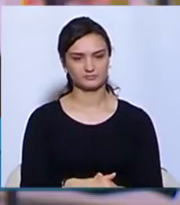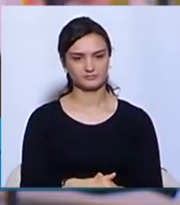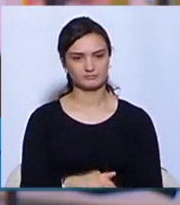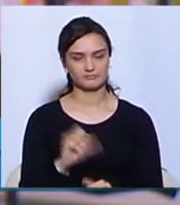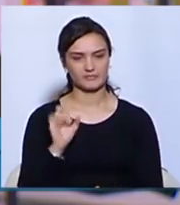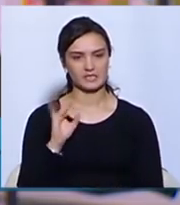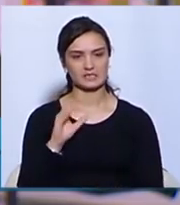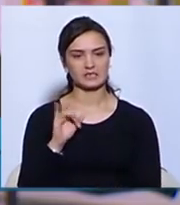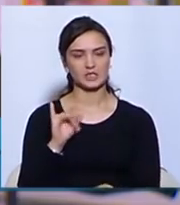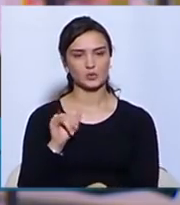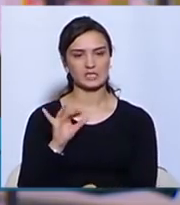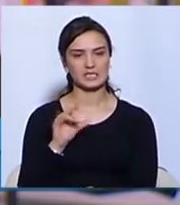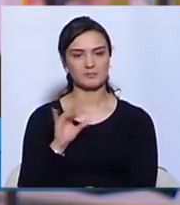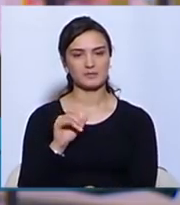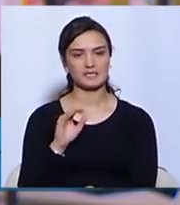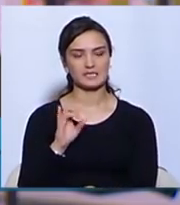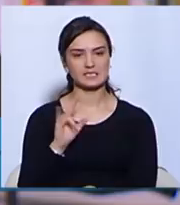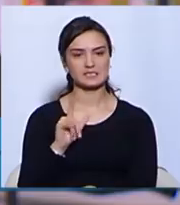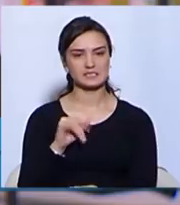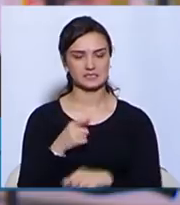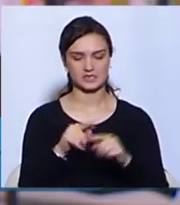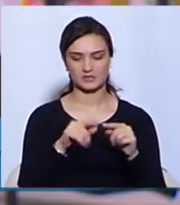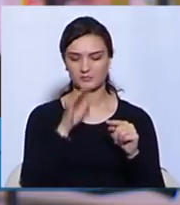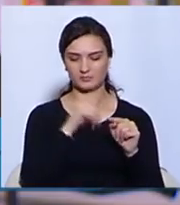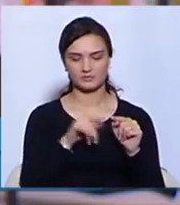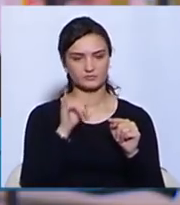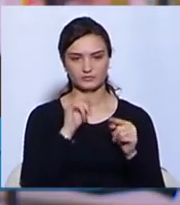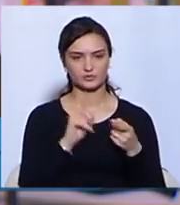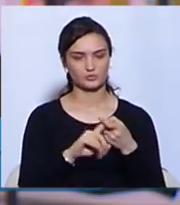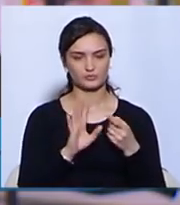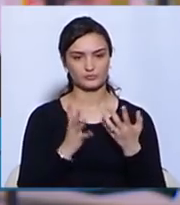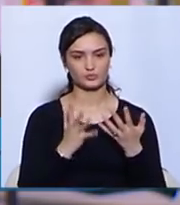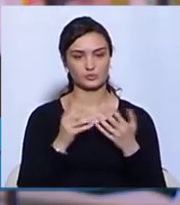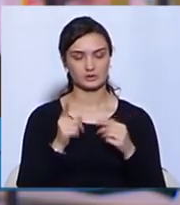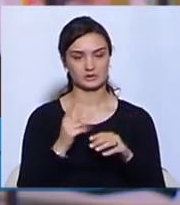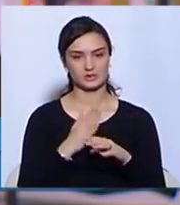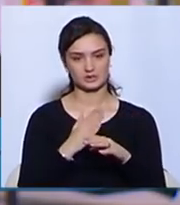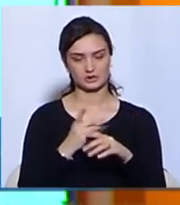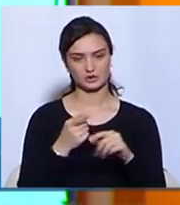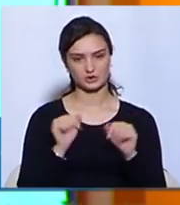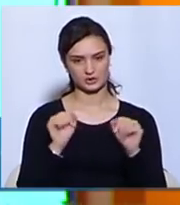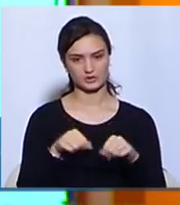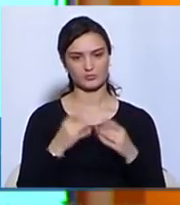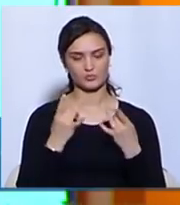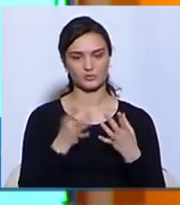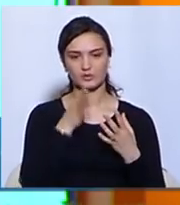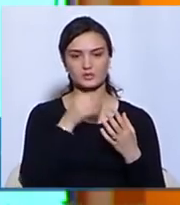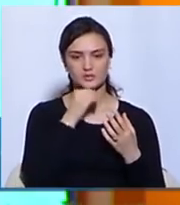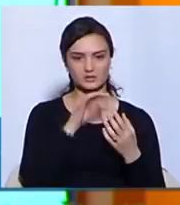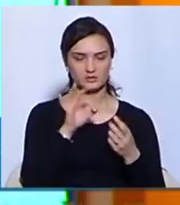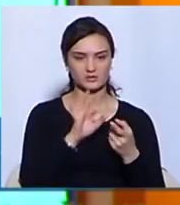არტერიულ ჰიპერტენზიას მთლად ამ პერიოდს ვერ დაუკავშირებთ, თუ ის ახლა გაჩნდა, ის შეიძლება უბრალოდ